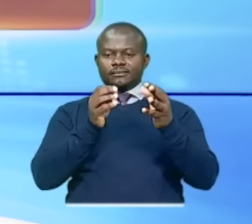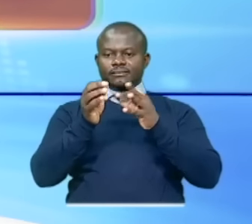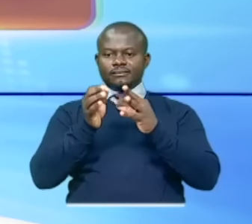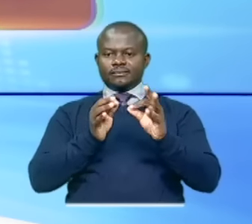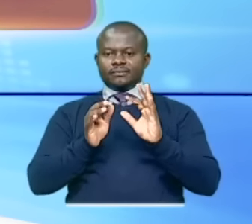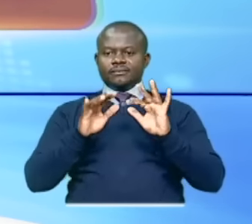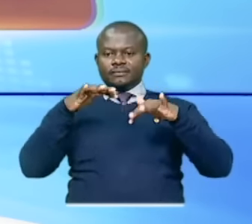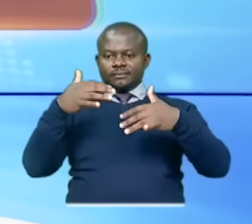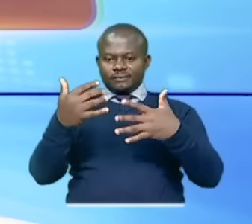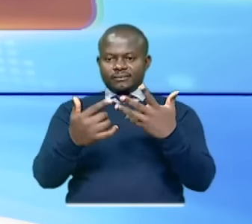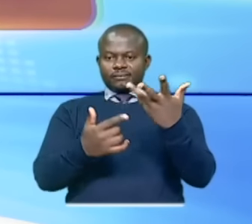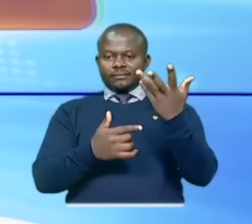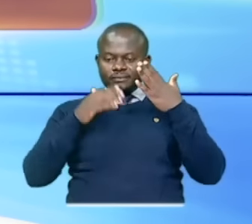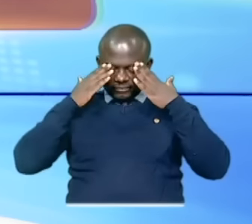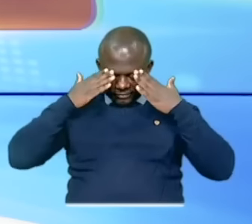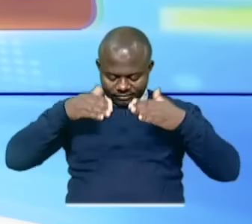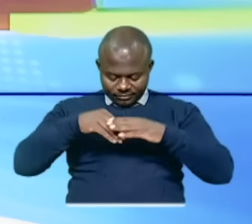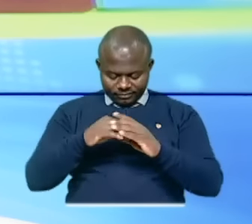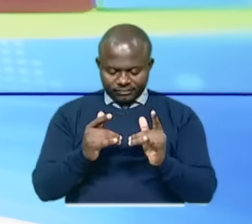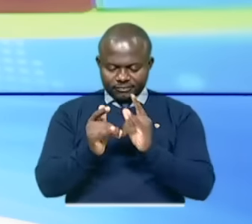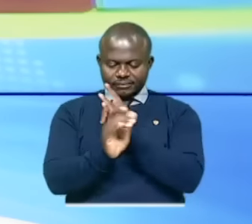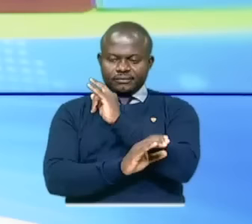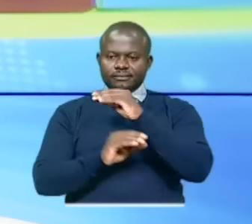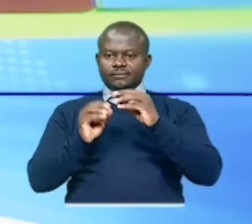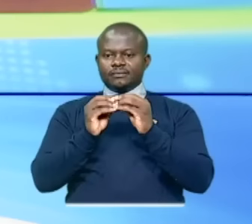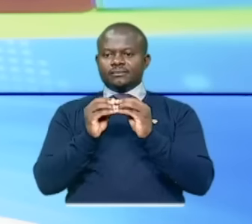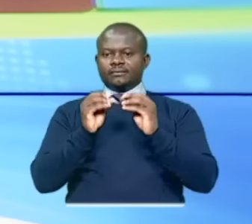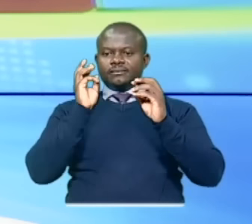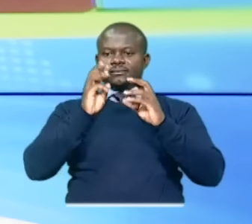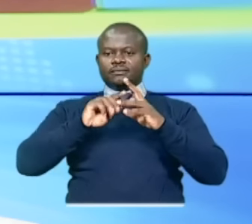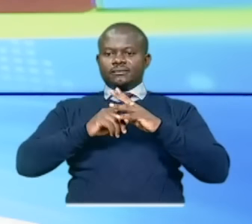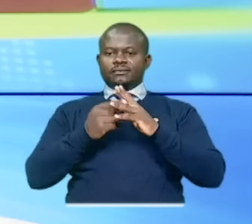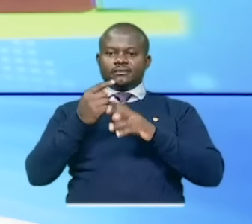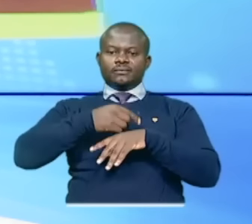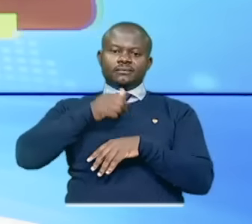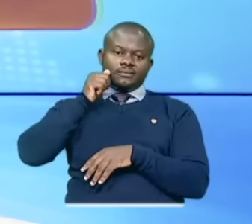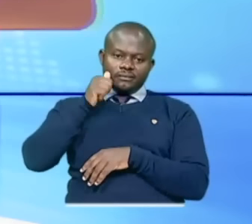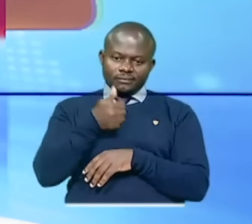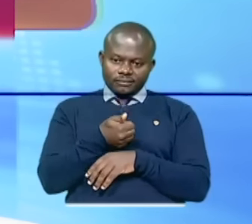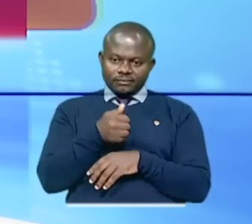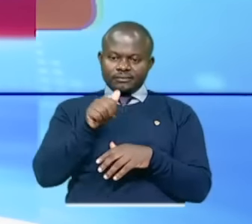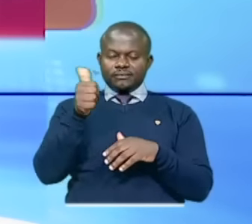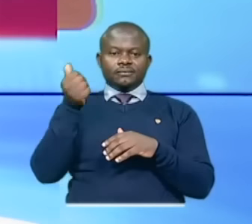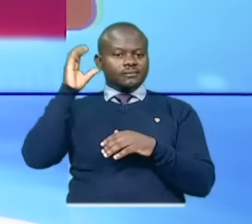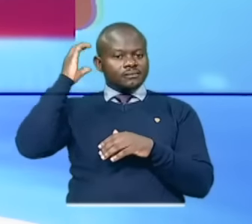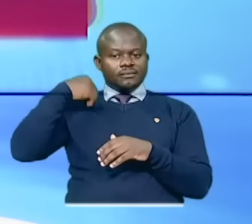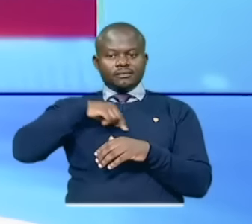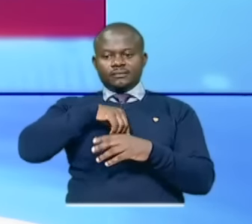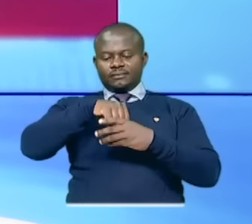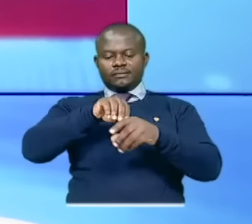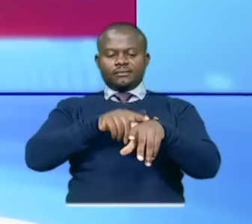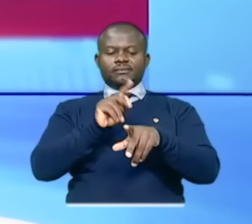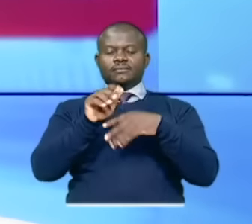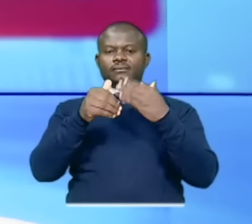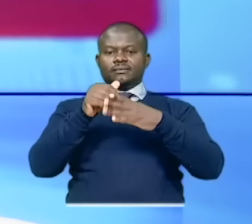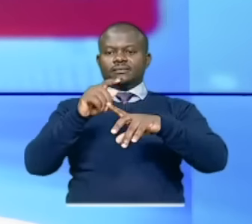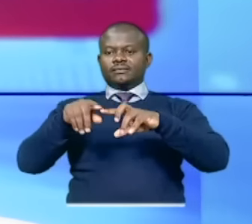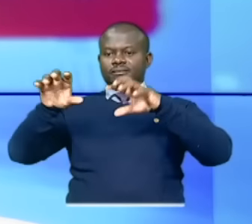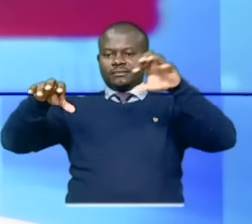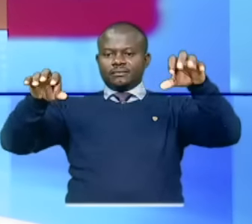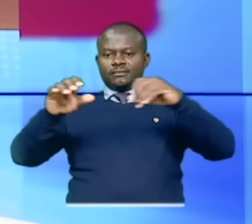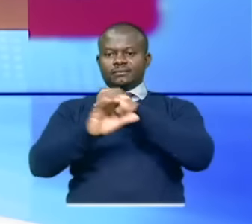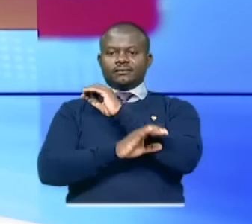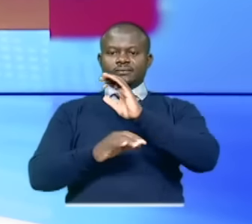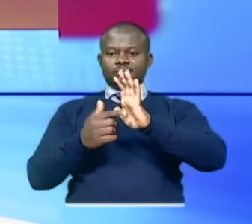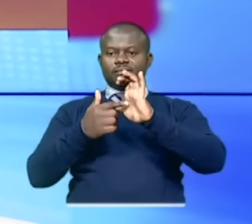byo babona byakwibandwaho mu nama y'igihugu y'umushyikirano izatangira ku munsi w'ejo. Muyandi makuru, mu gihe hari abaturage hirya no hino mu gihugu